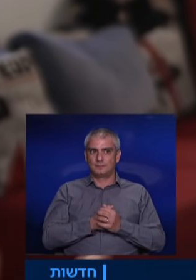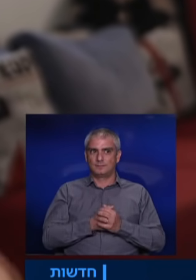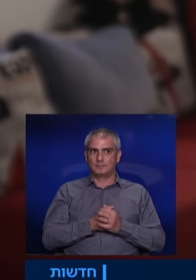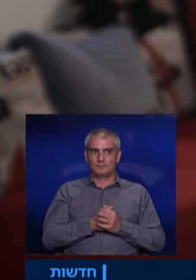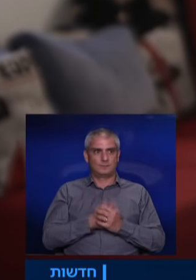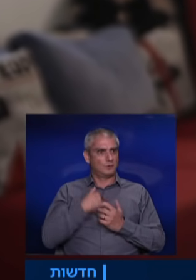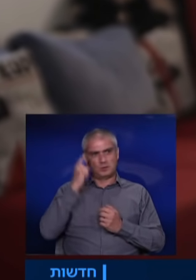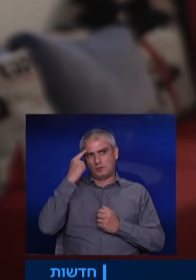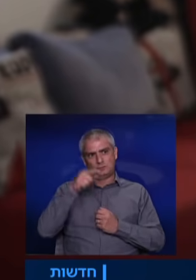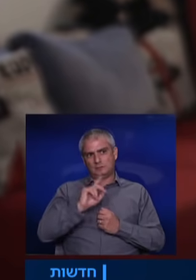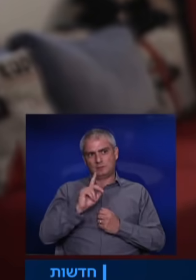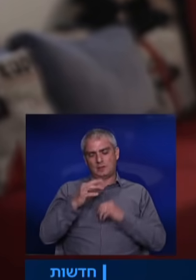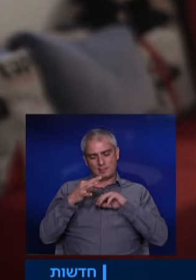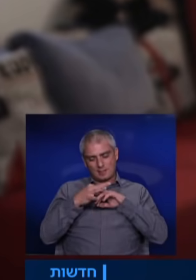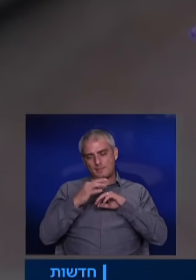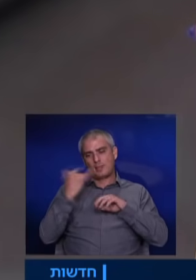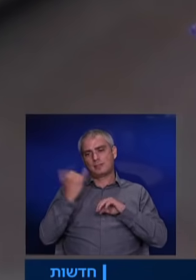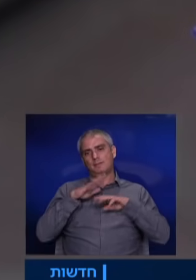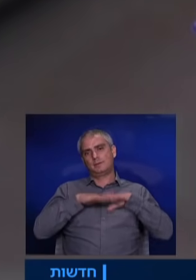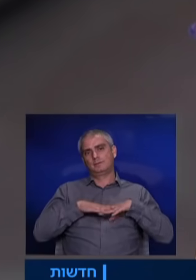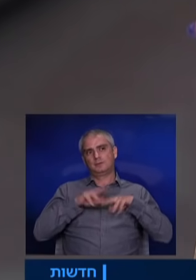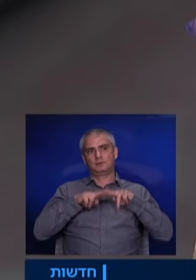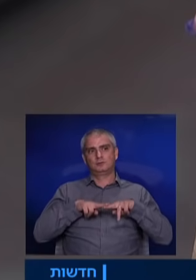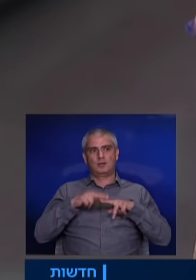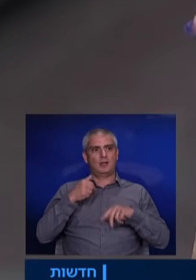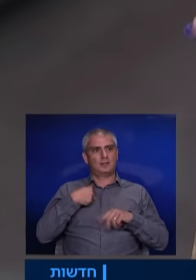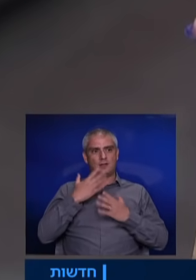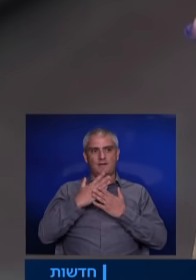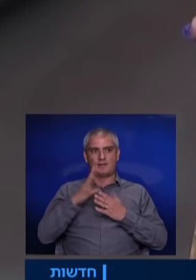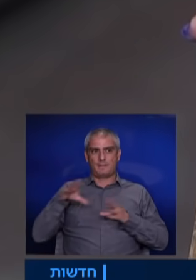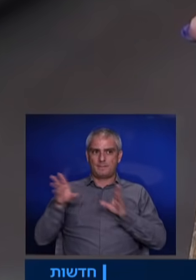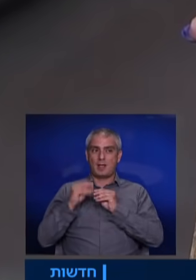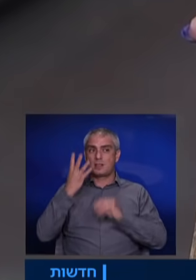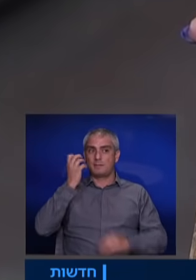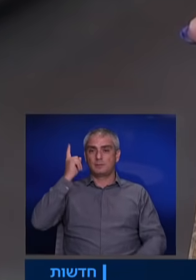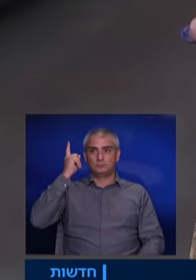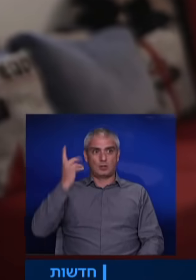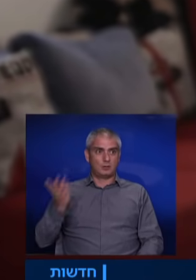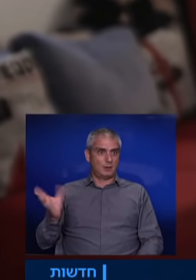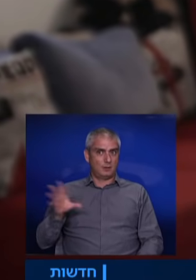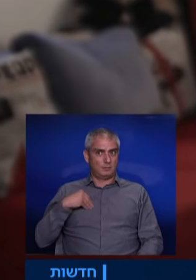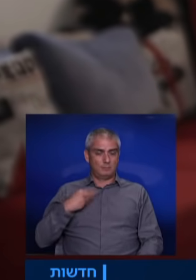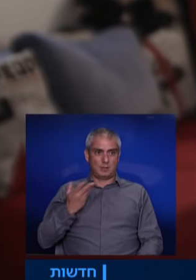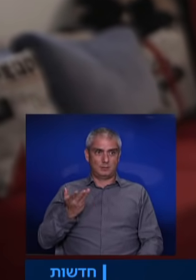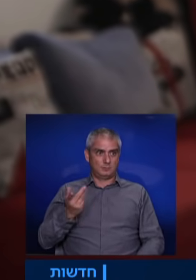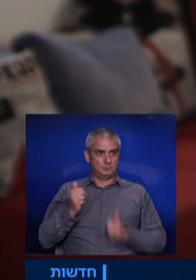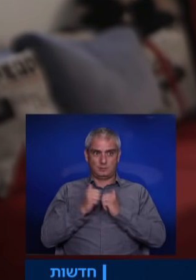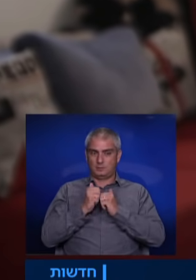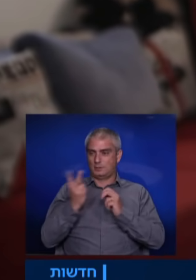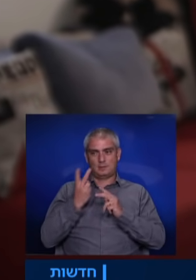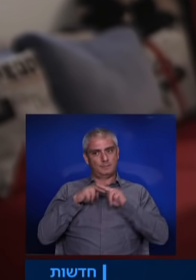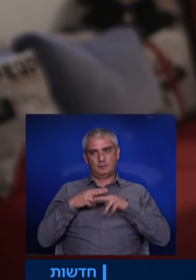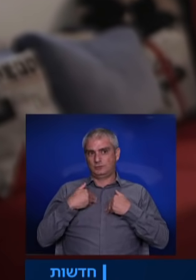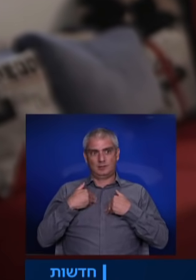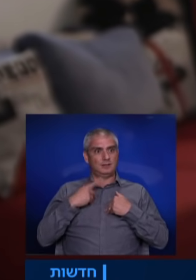אני לא חושבת על זה, אבל תאבא תמיד איתי. אנחנו כמעט 40 שנים היינו ביחד, אז זו תמיד נשאר איתי. לא